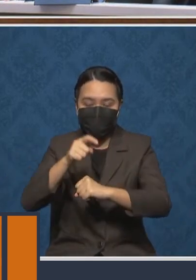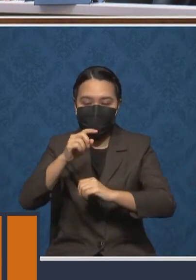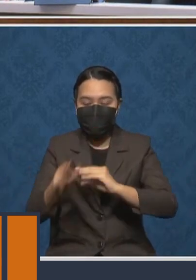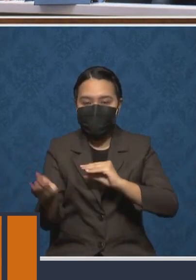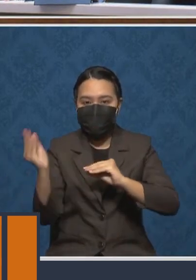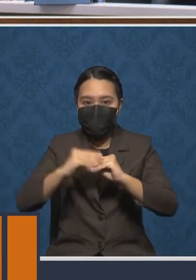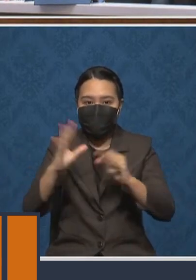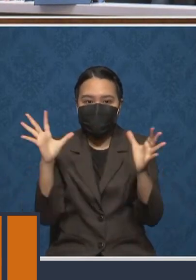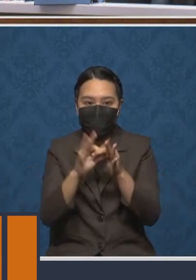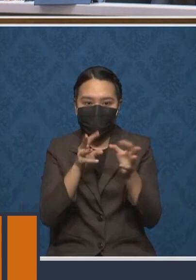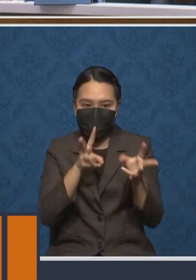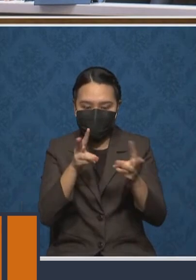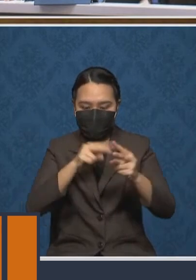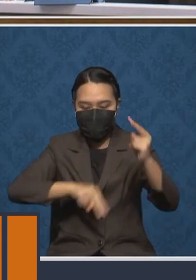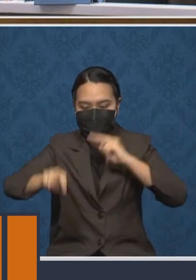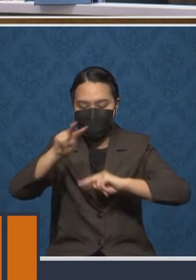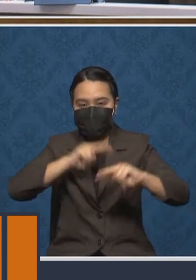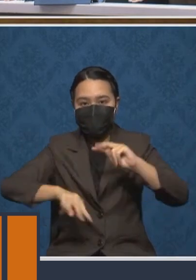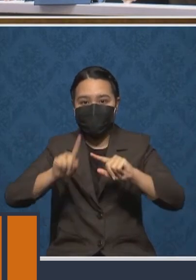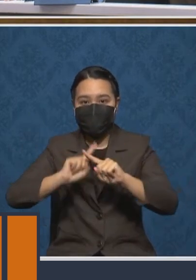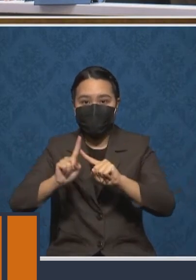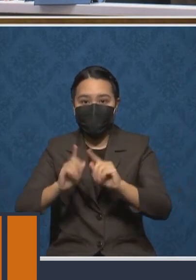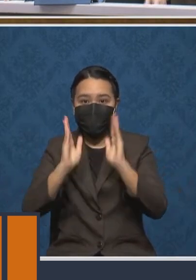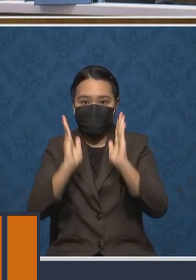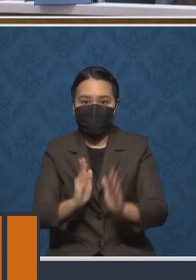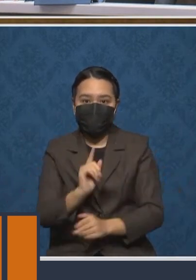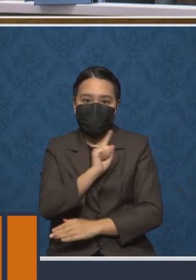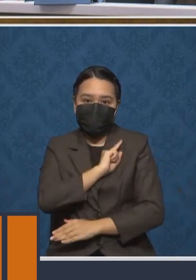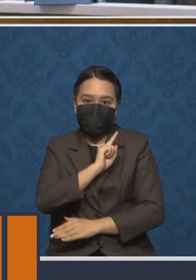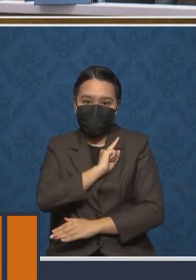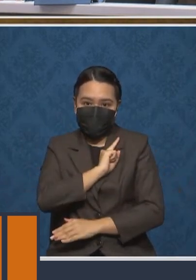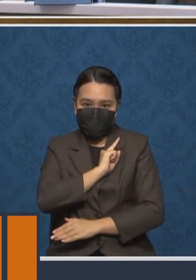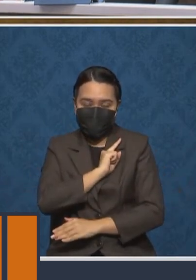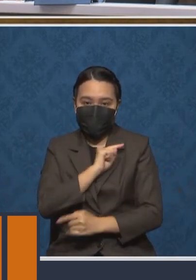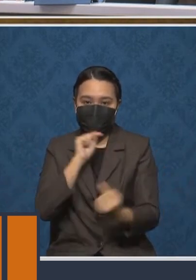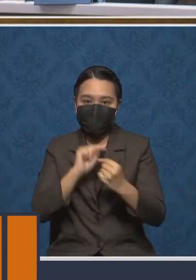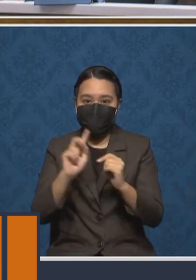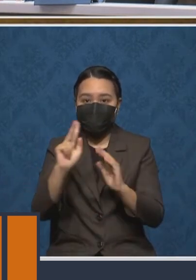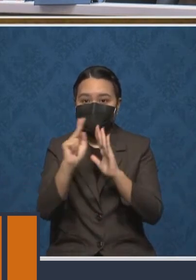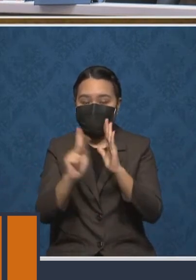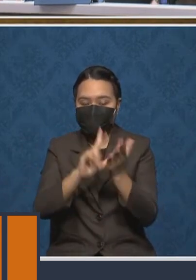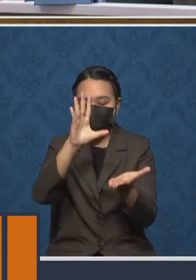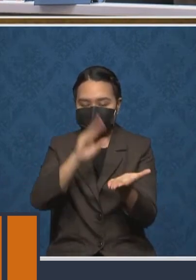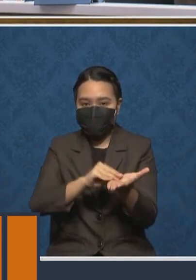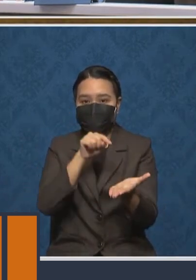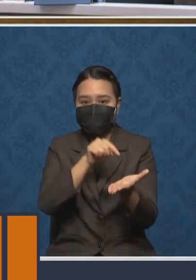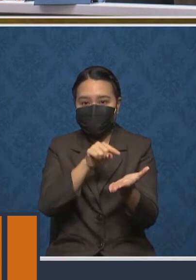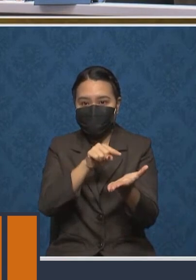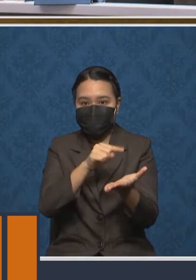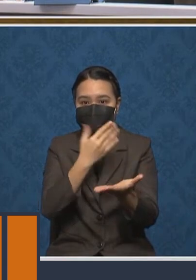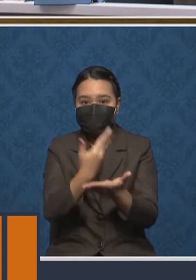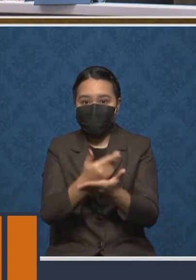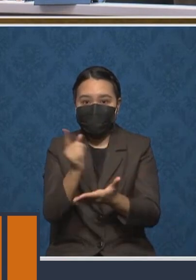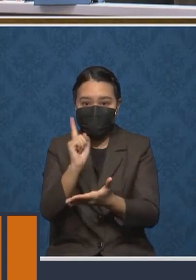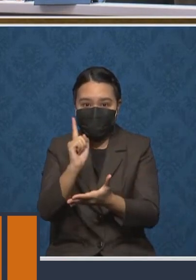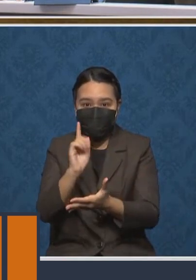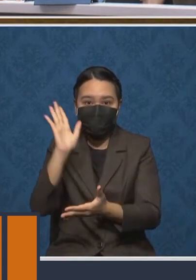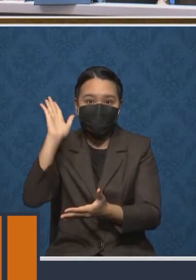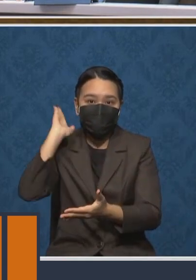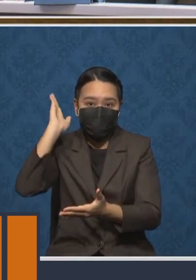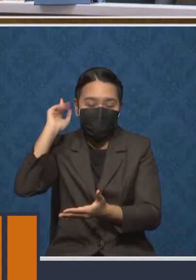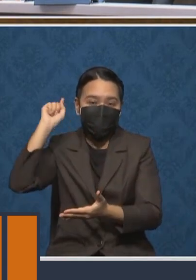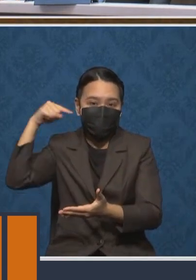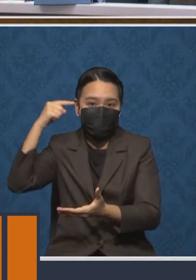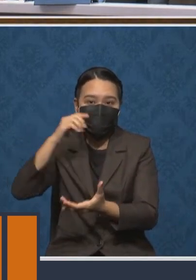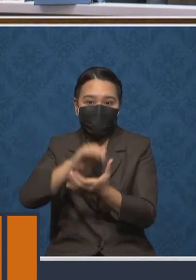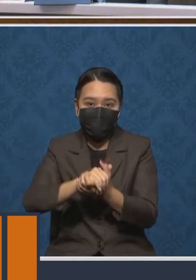การดูแลบุคคลที่เกี่ยวข้องนะครับในกฎหมายฉบับนี้ที่เป็นค่าจ่ายคือสามีภรรยาบุพการี